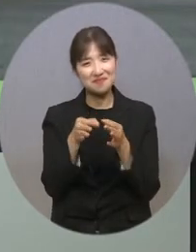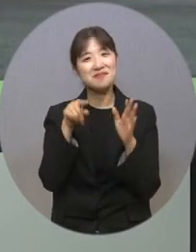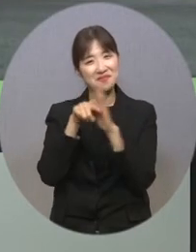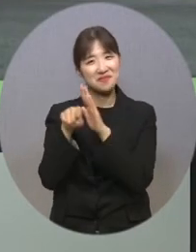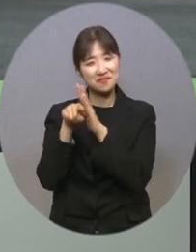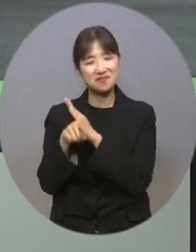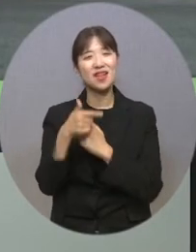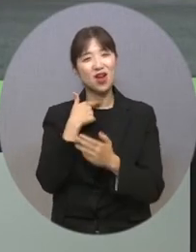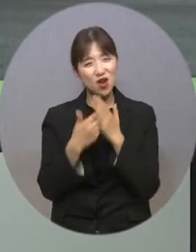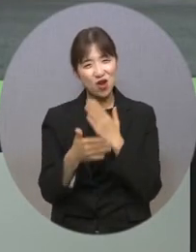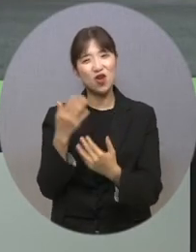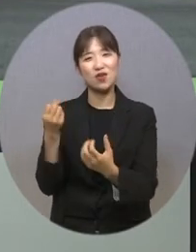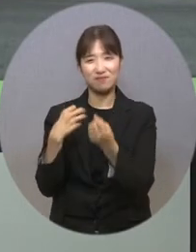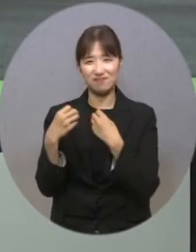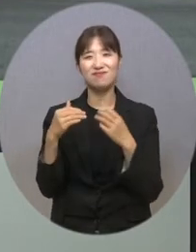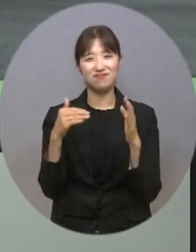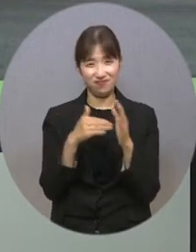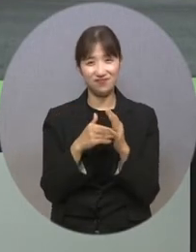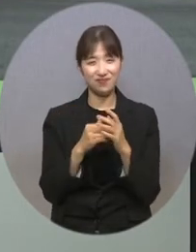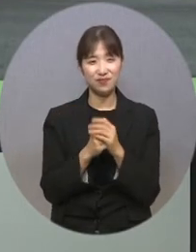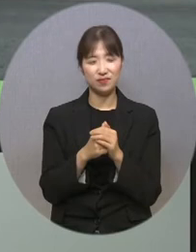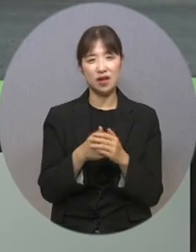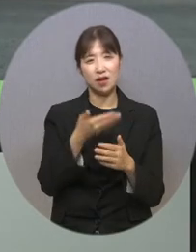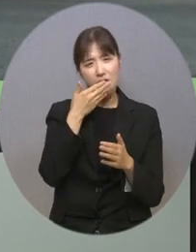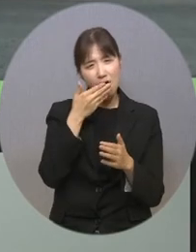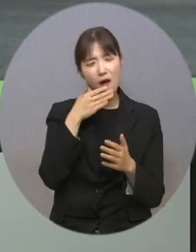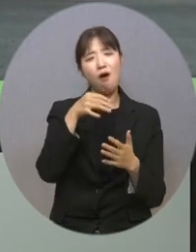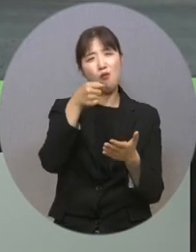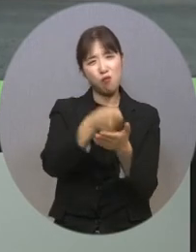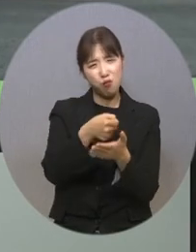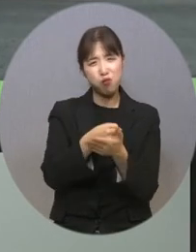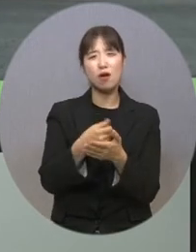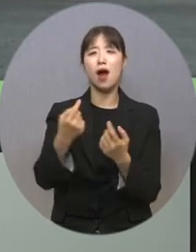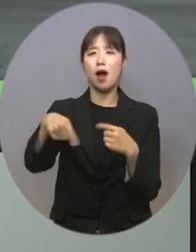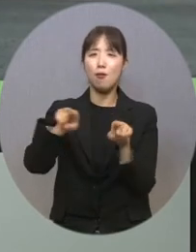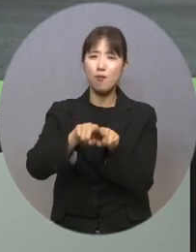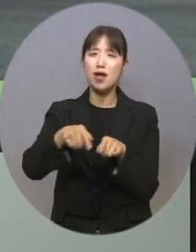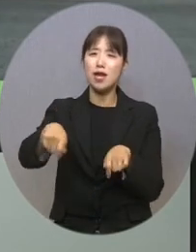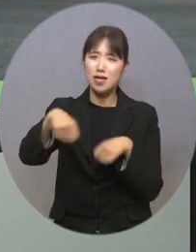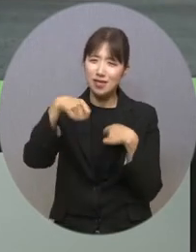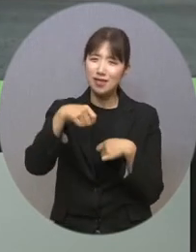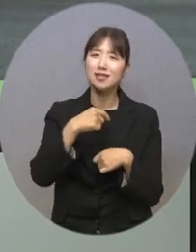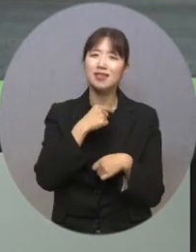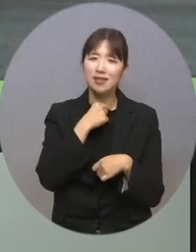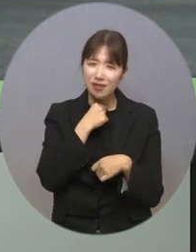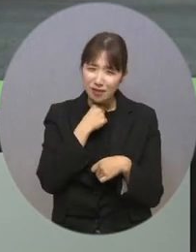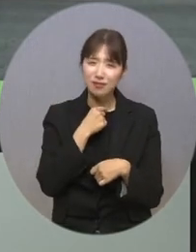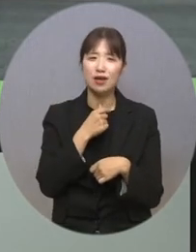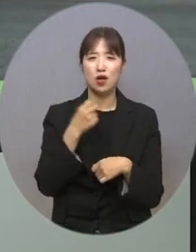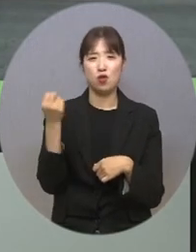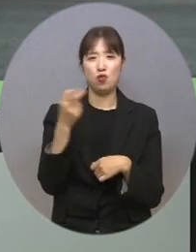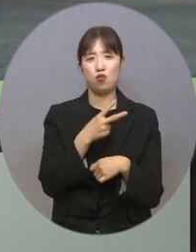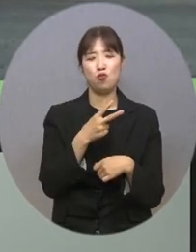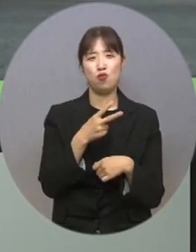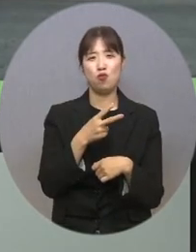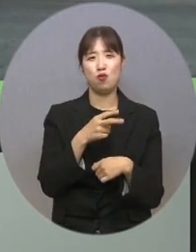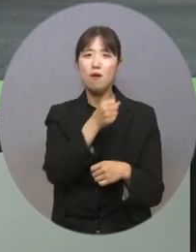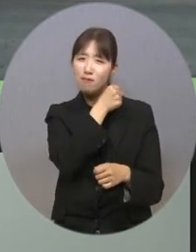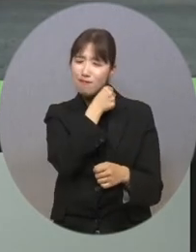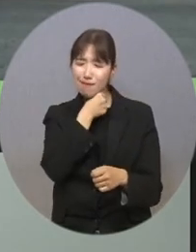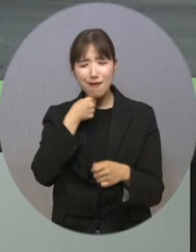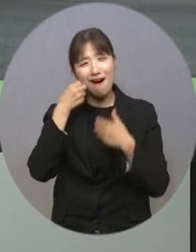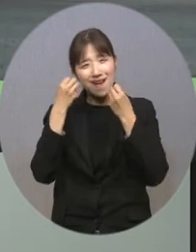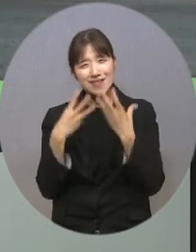이렇게 식사를 선택하고 누군가와 같이 쌀 하고자 하는 마음을 먹고 또 어떤 또